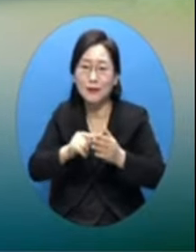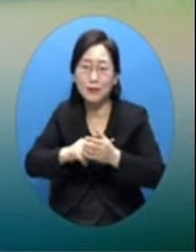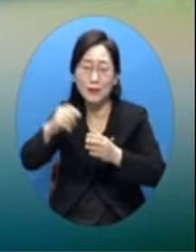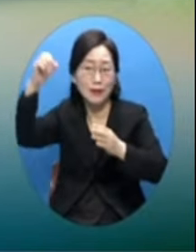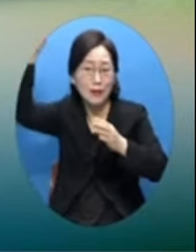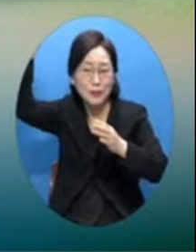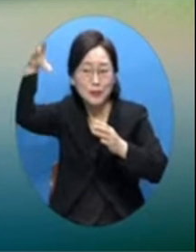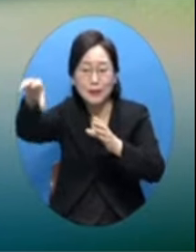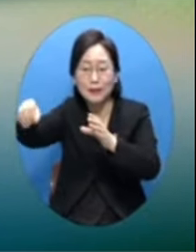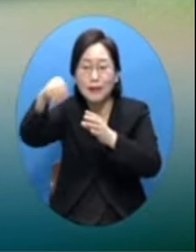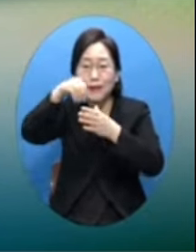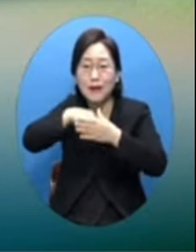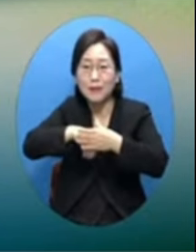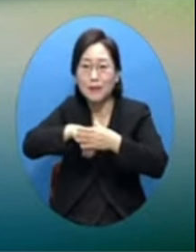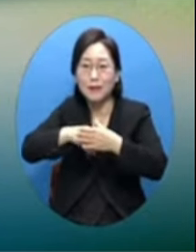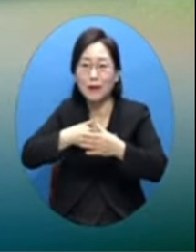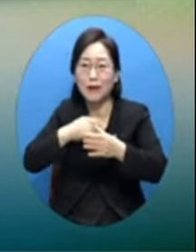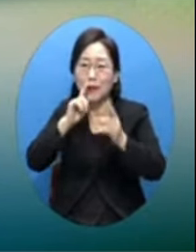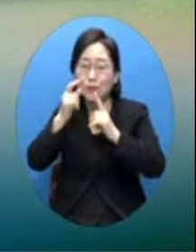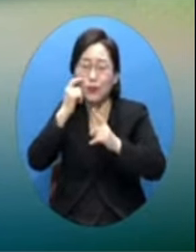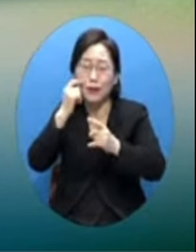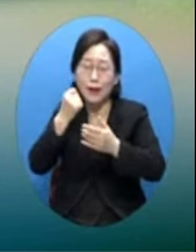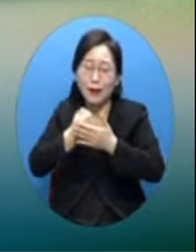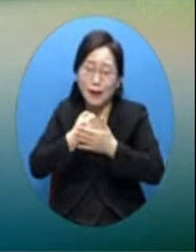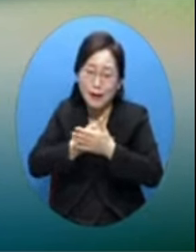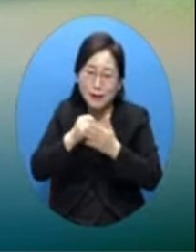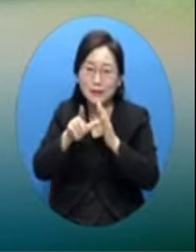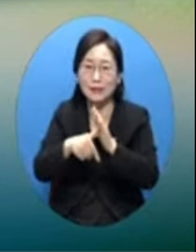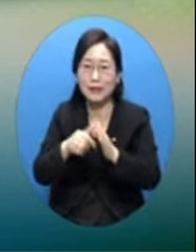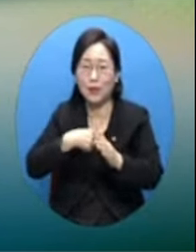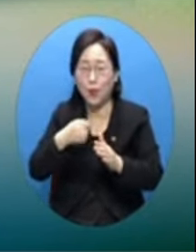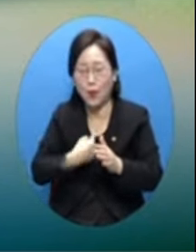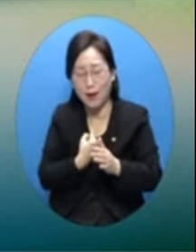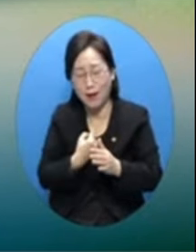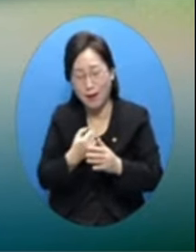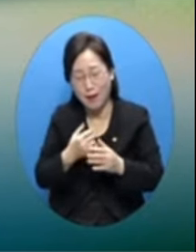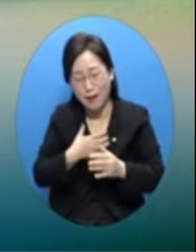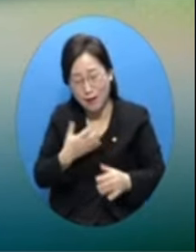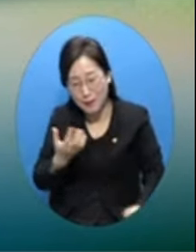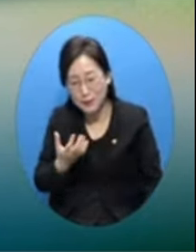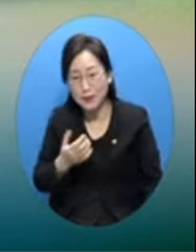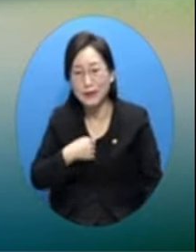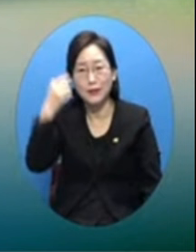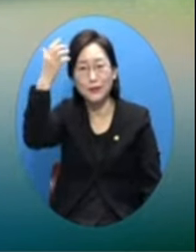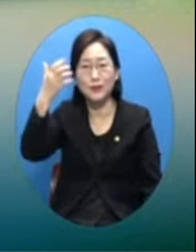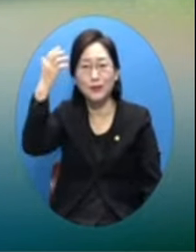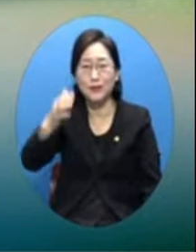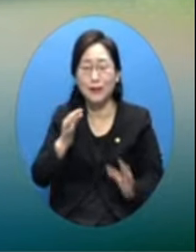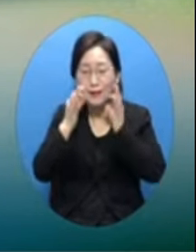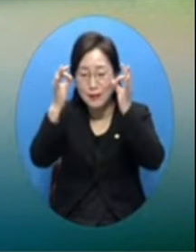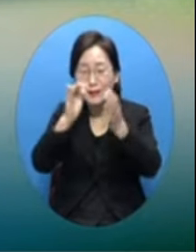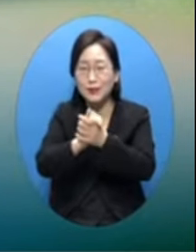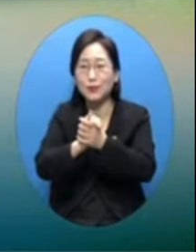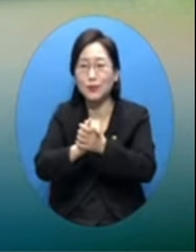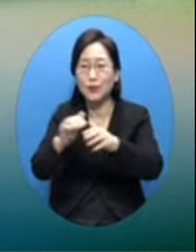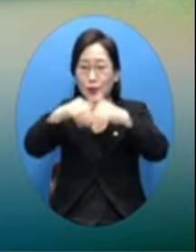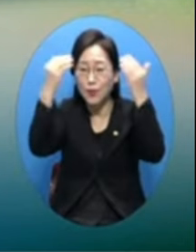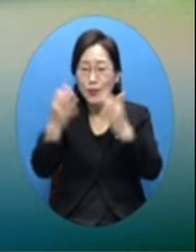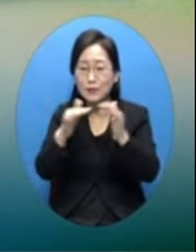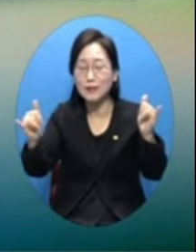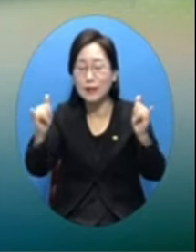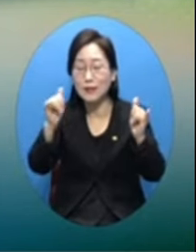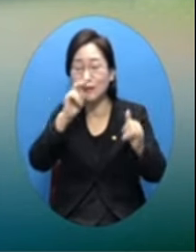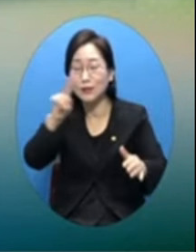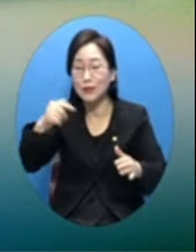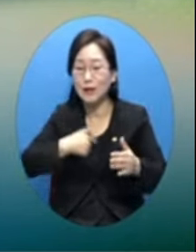담았네 말못해 애타는 시간이여 나 홀러 인다 내 영혼이여 간절히 기도해 온 세상이여